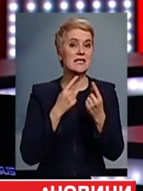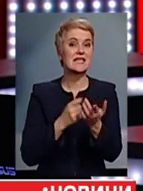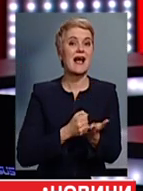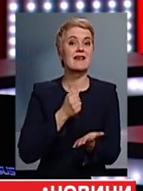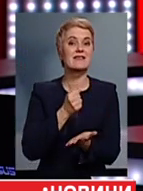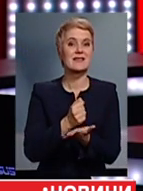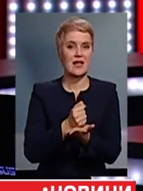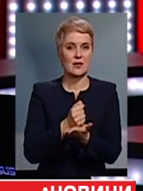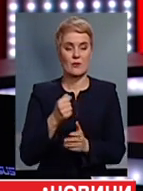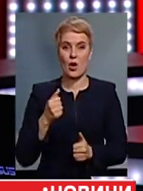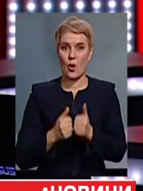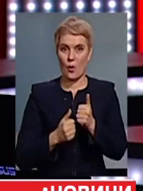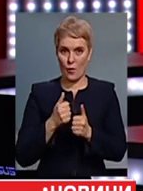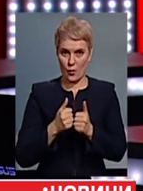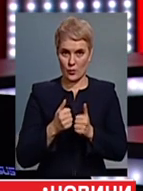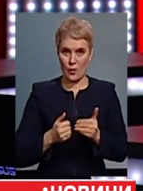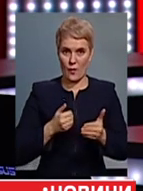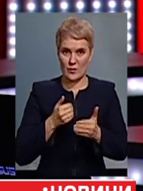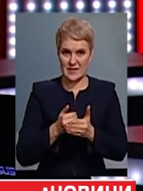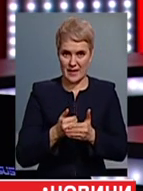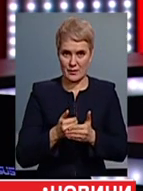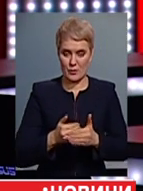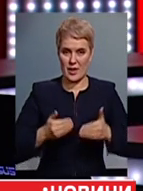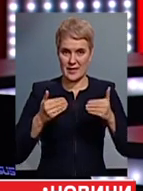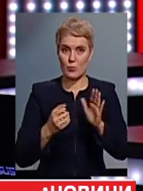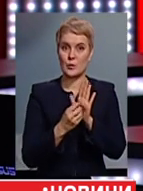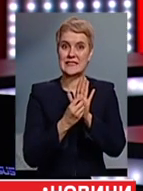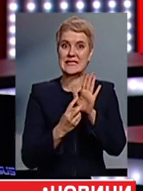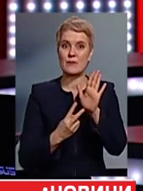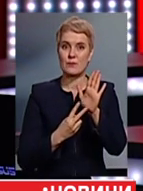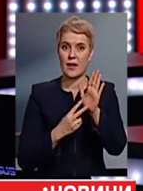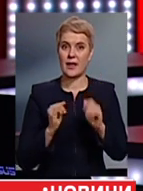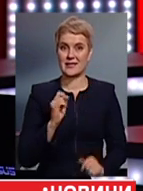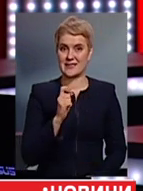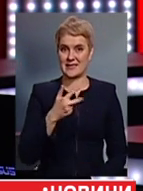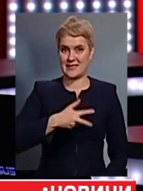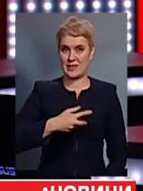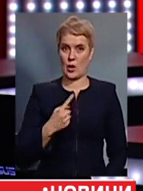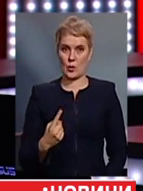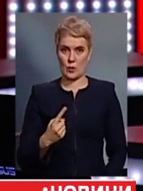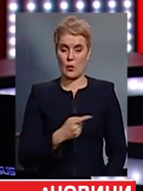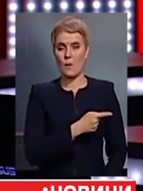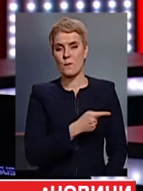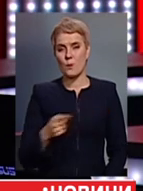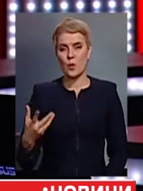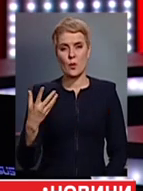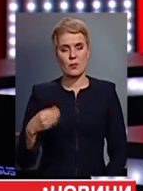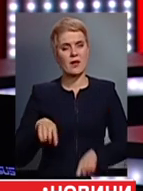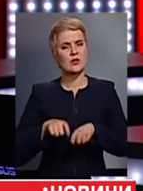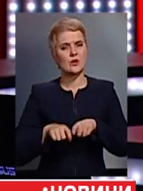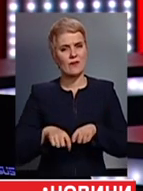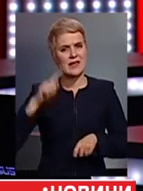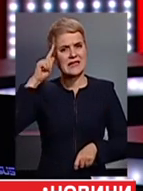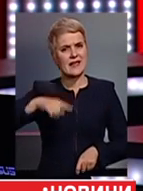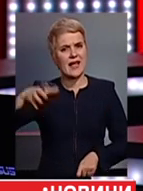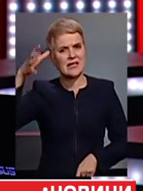до останнього етапу конкурсу дійшло 17 з 31. Протягом дня претендентів тестували на знання законів. Їм довелося